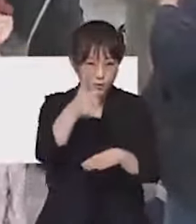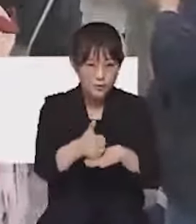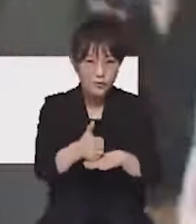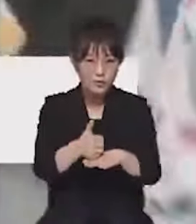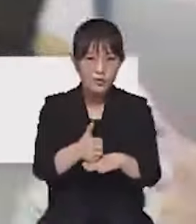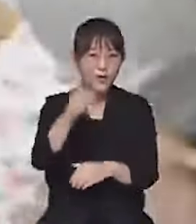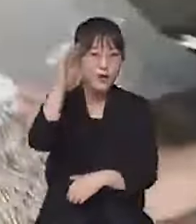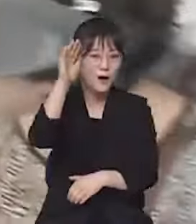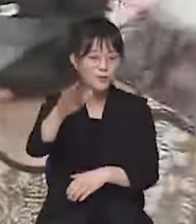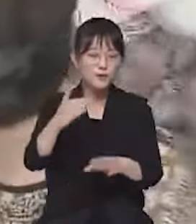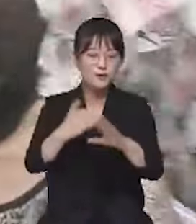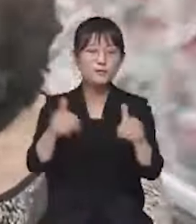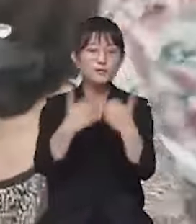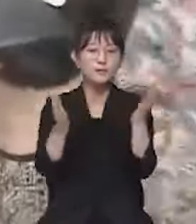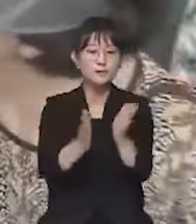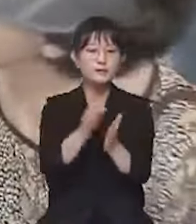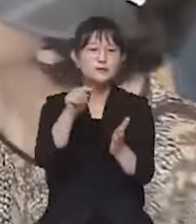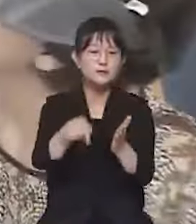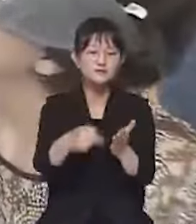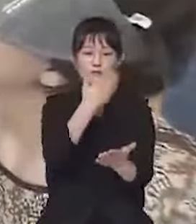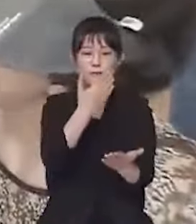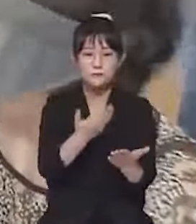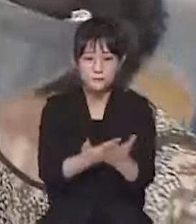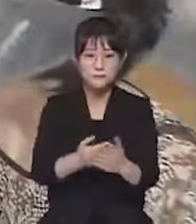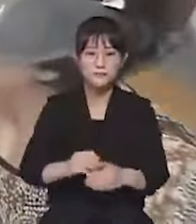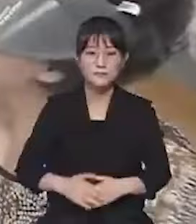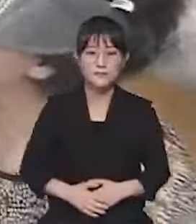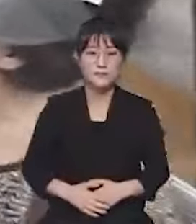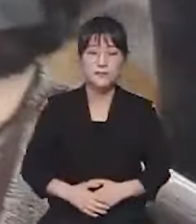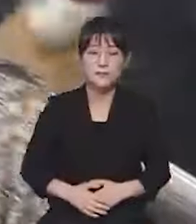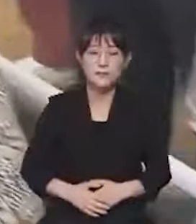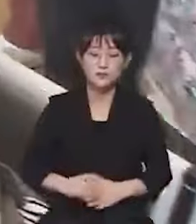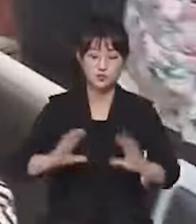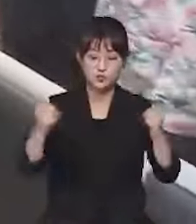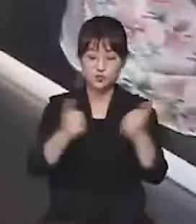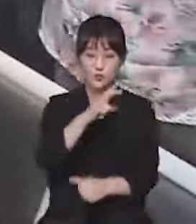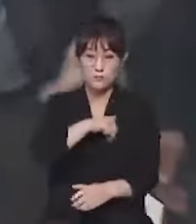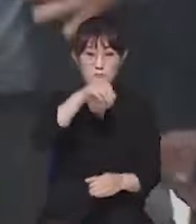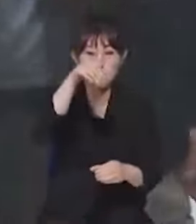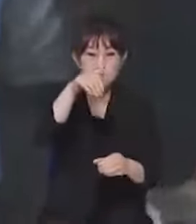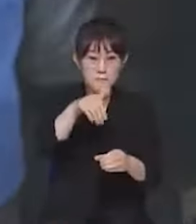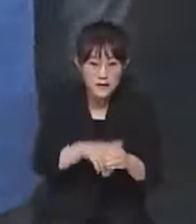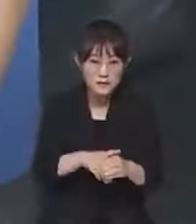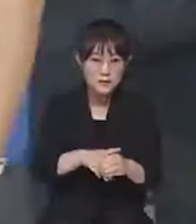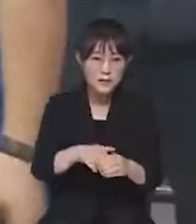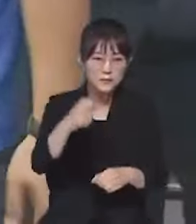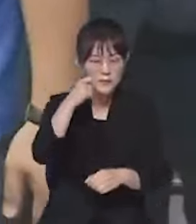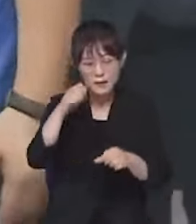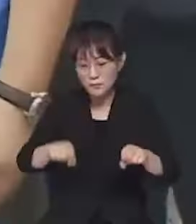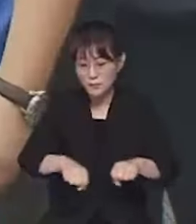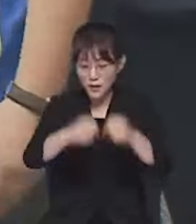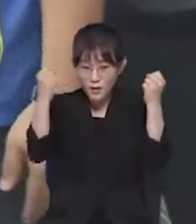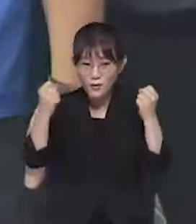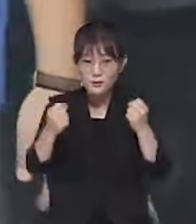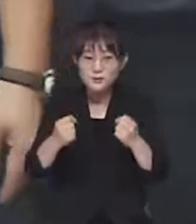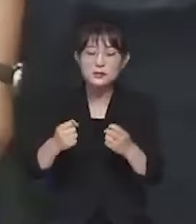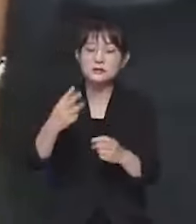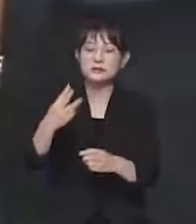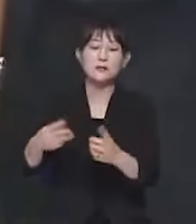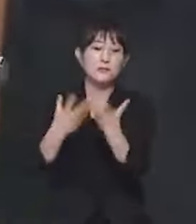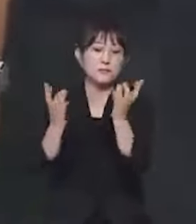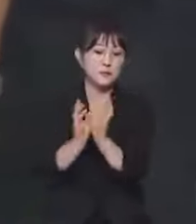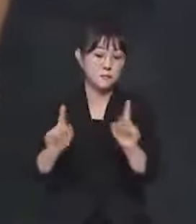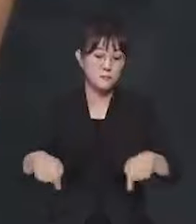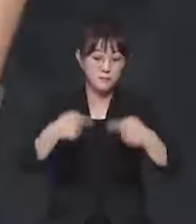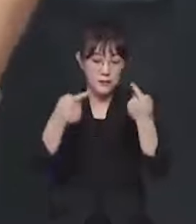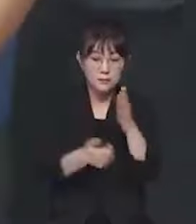아닙니다. 지난 총선에서 돌풍을 일으키며 원내 제3당 진입이라는 성과를 이뤘지만 국회 개원 이후